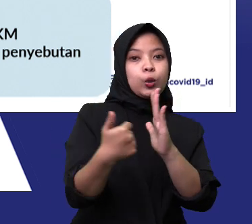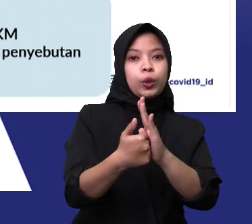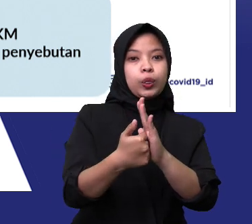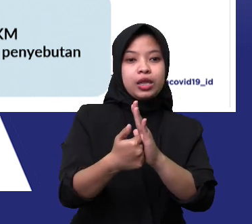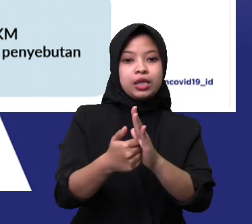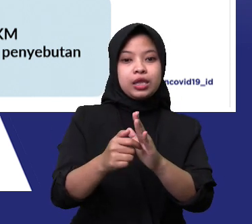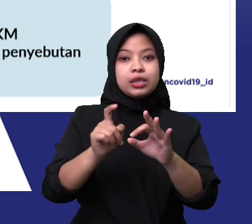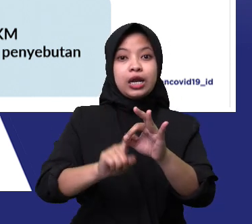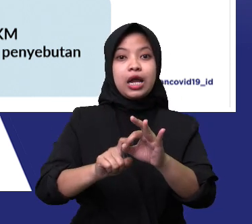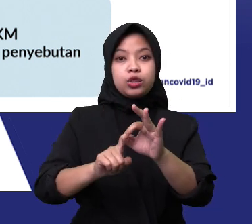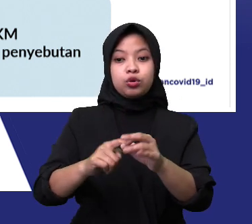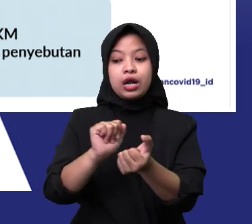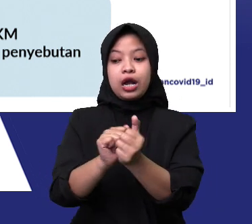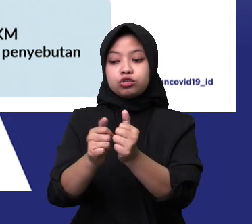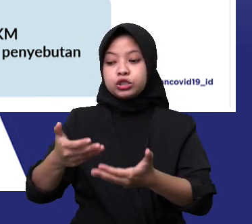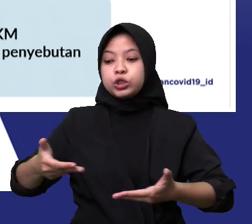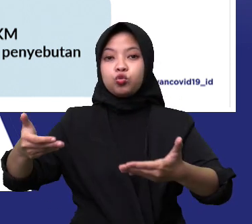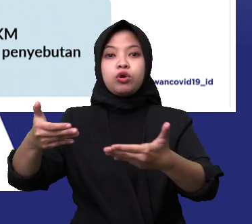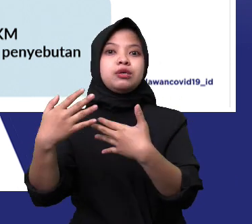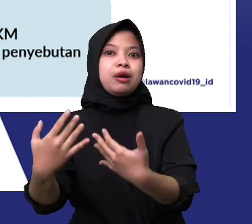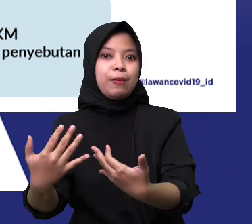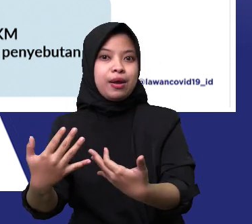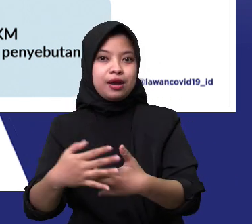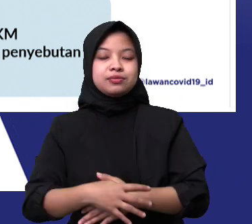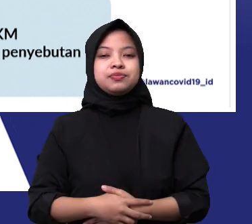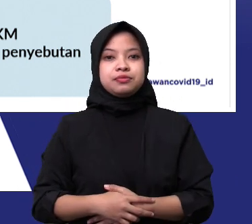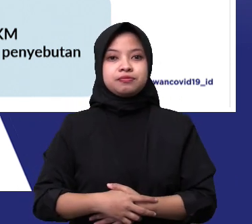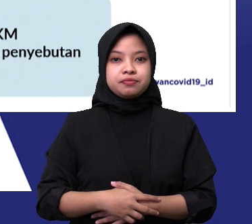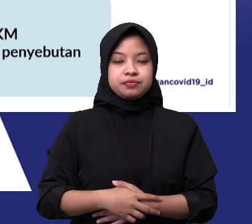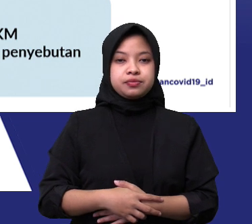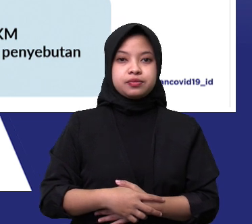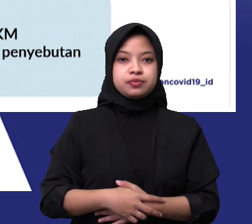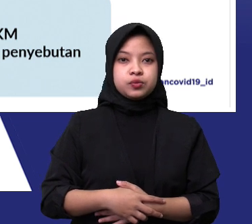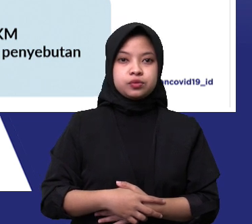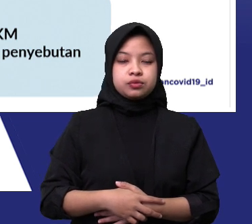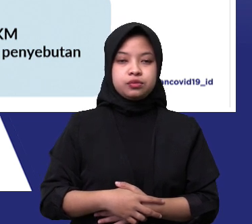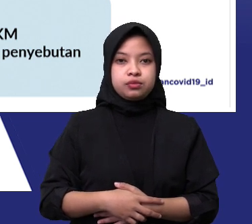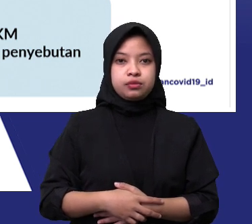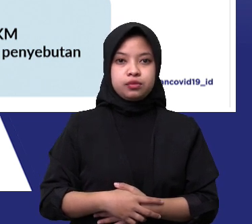kondisi kasusnya. Kita bisa sama-sama lihat bahwa